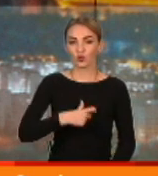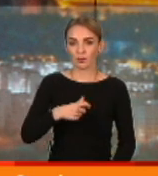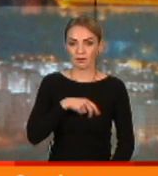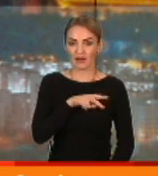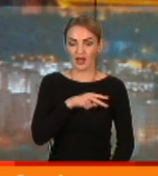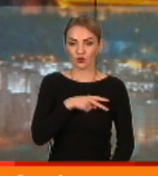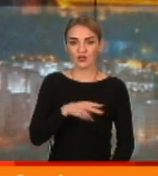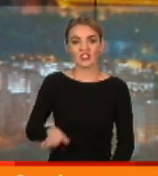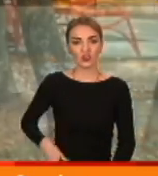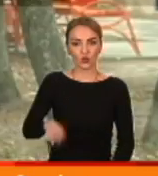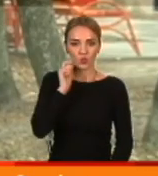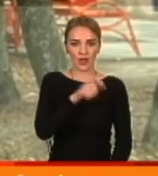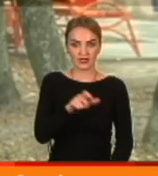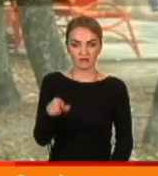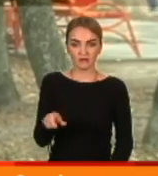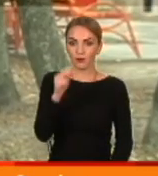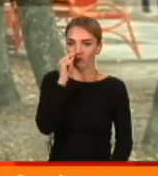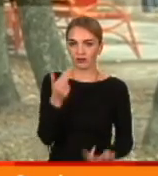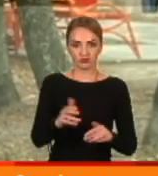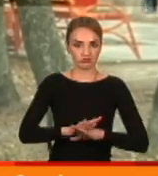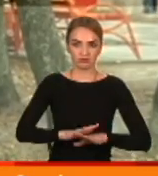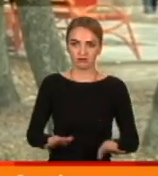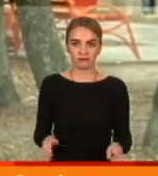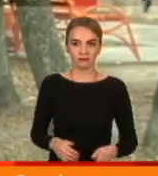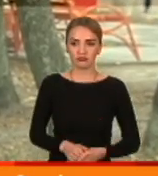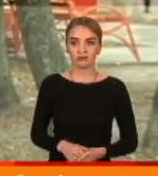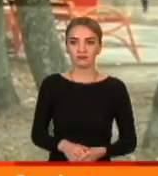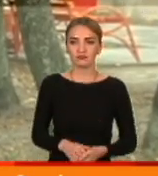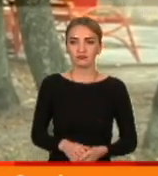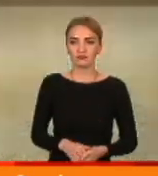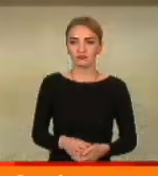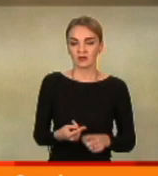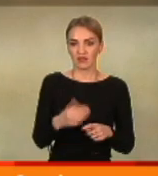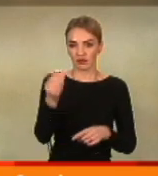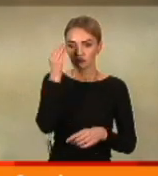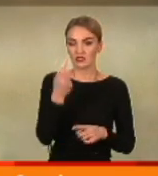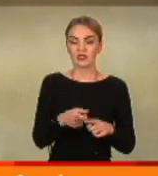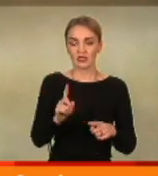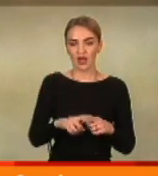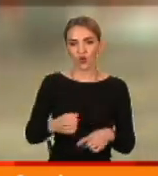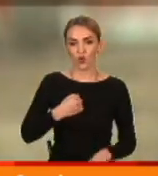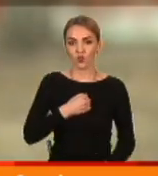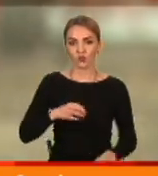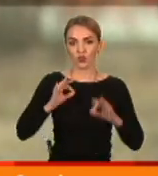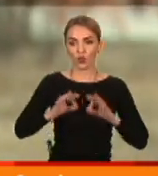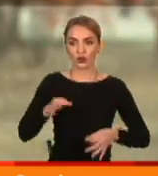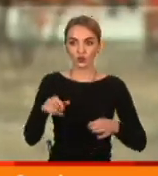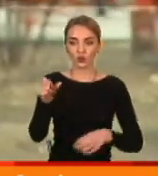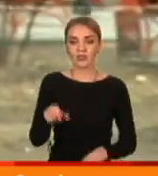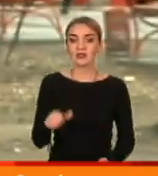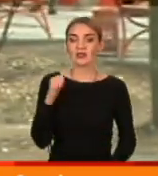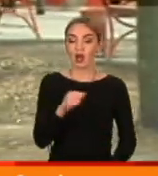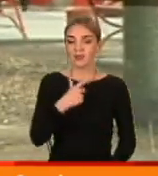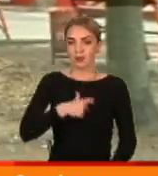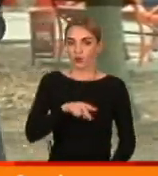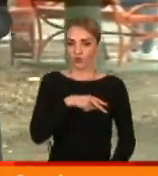кишені українців. Провину ви не визнаєте. Не визнаю я провину, тому що ваша позиція. Так, і це обурило саме прокурора і суддю. Хоч сам себе і преміював,